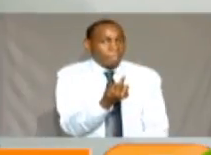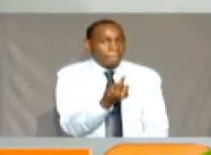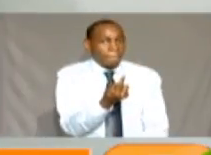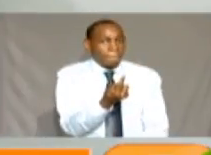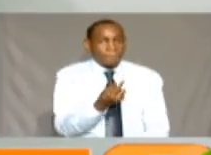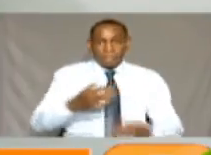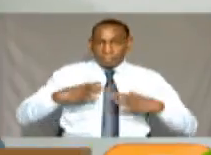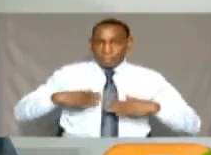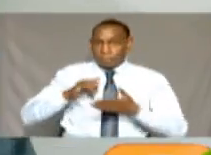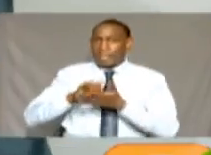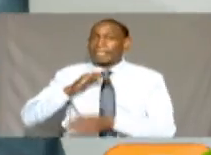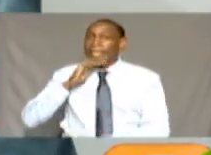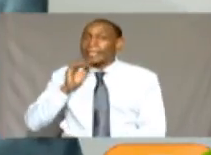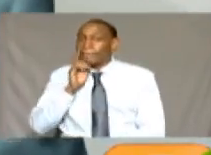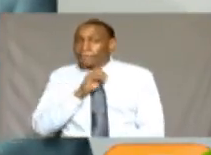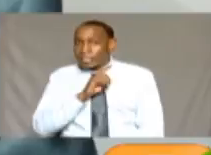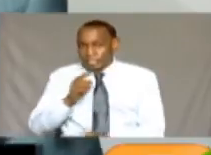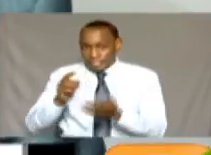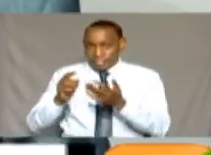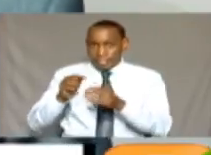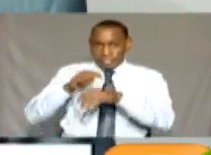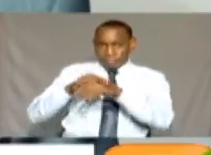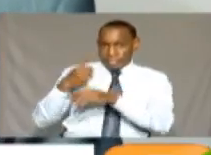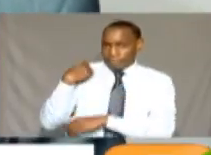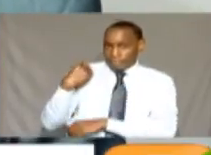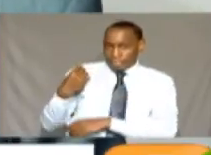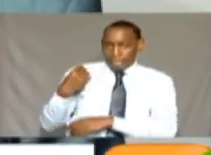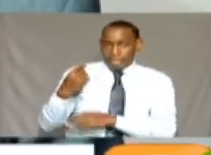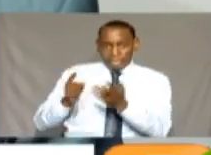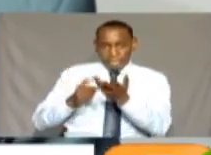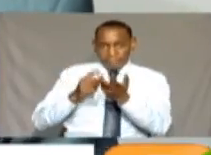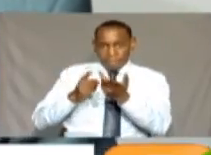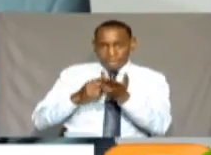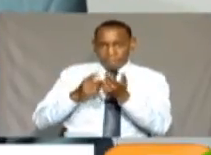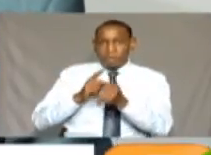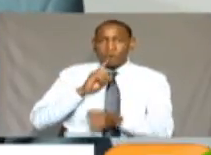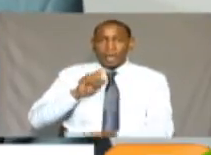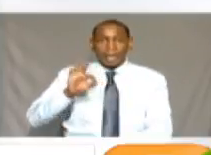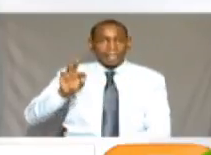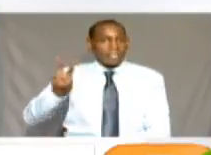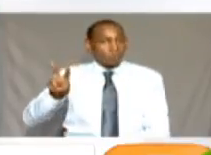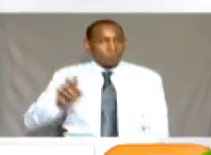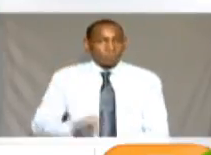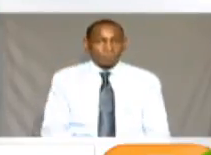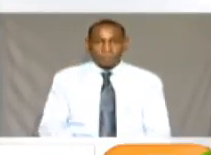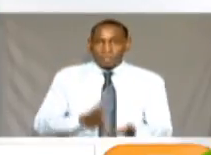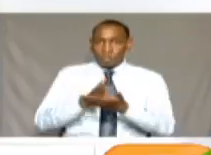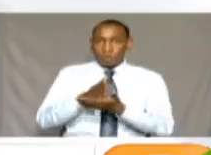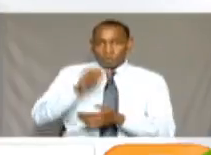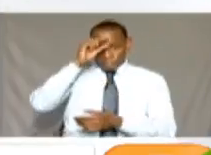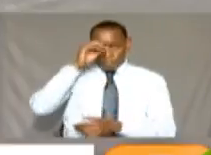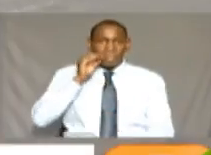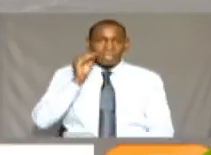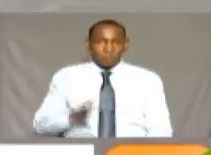And those that have lost their lives as of yesterday are 132. Kwa mujibu wa msemaji wa